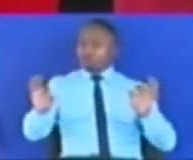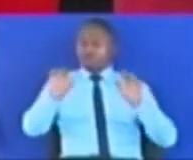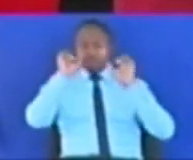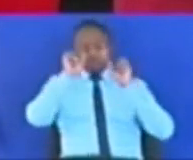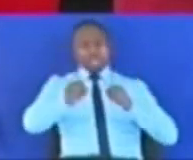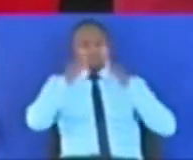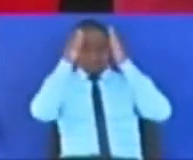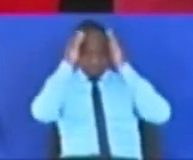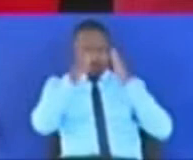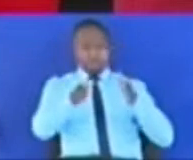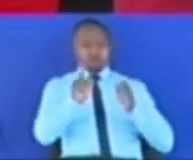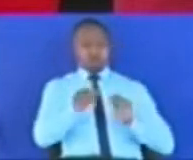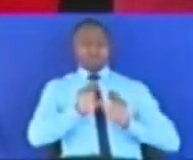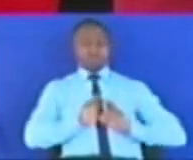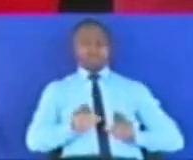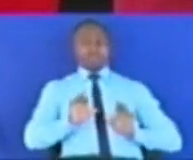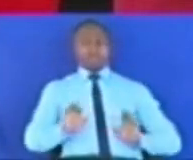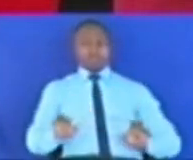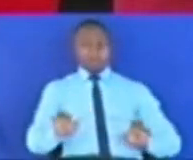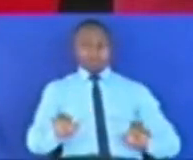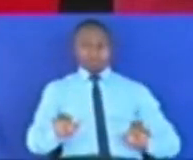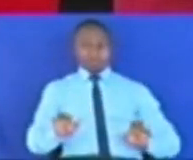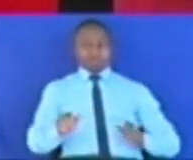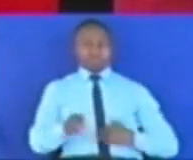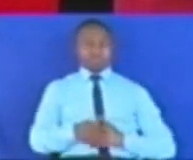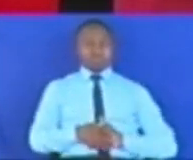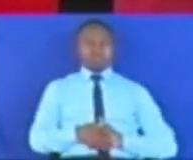ujielekeze kwenye utayari,